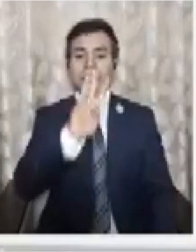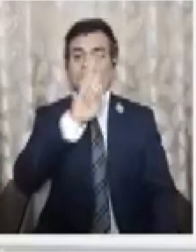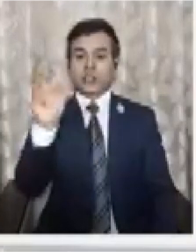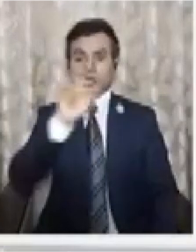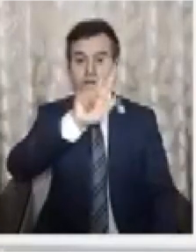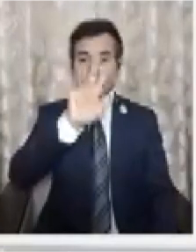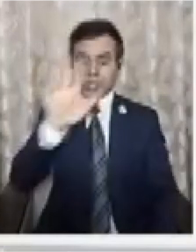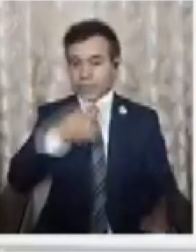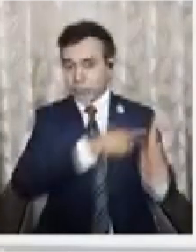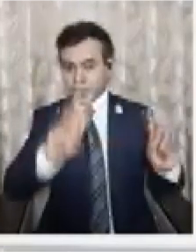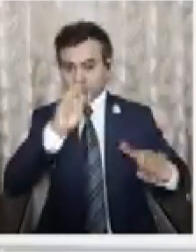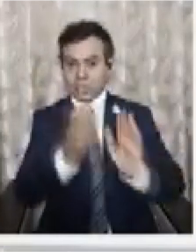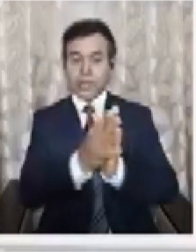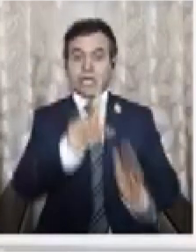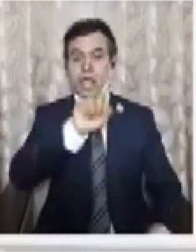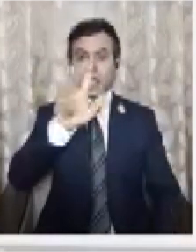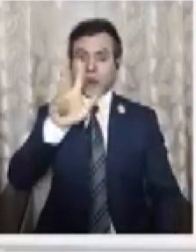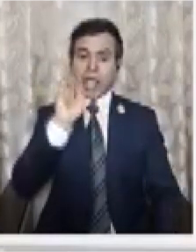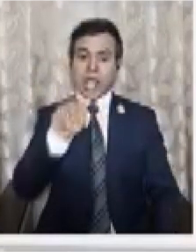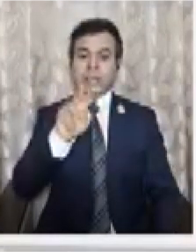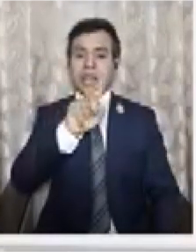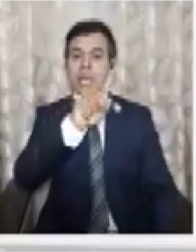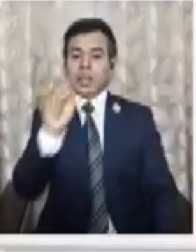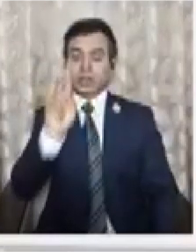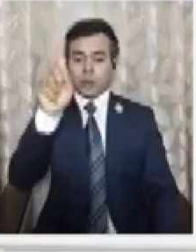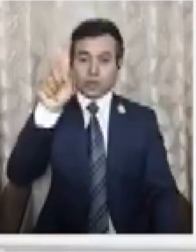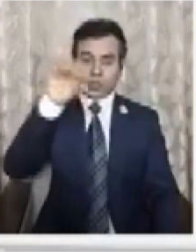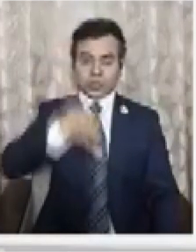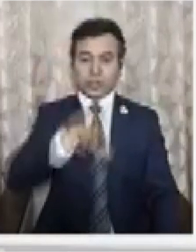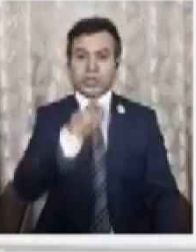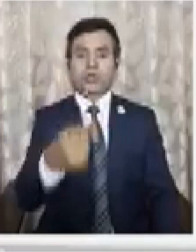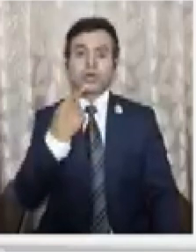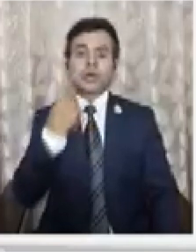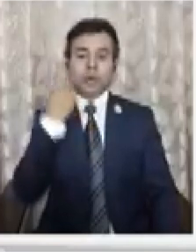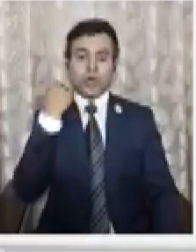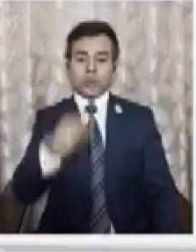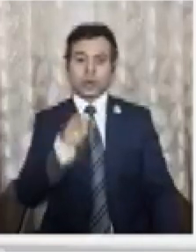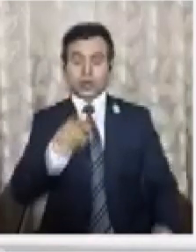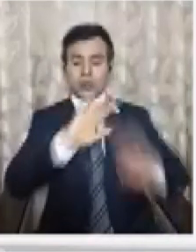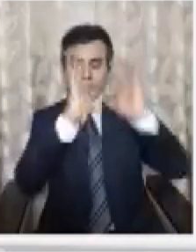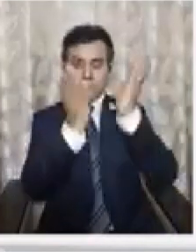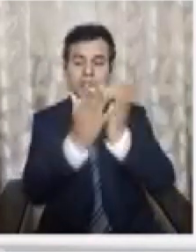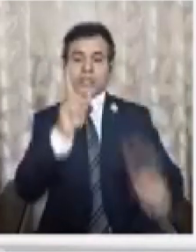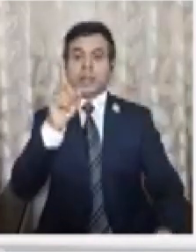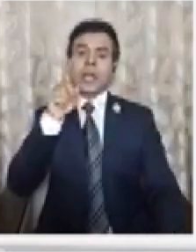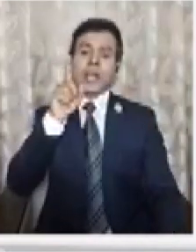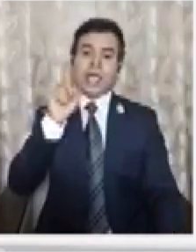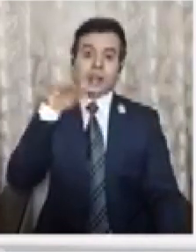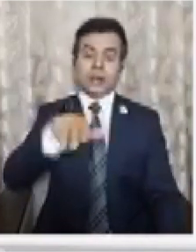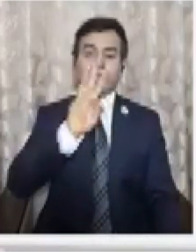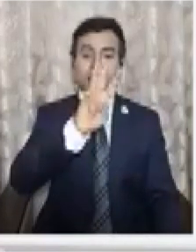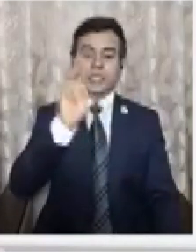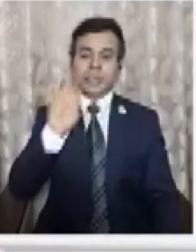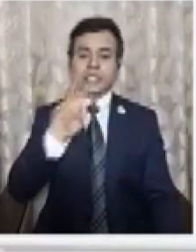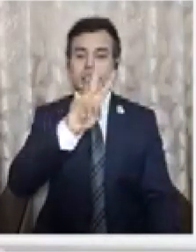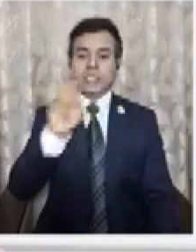620,115 জন। মৃত্যুবরণ করেছেন দক্ষিণ পূর্ব এশিয়া 24 ঘন্টায় 385 জন, এ পর্যন্ত 18,119 জন।